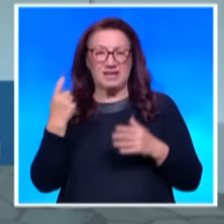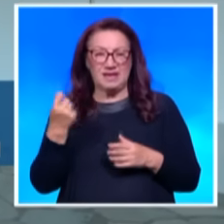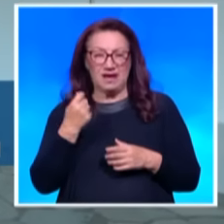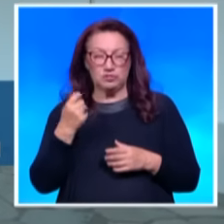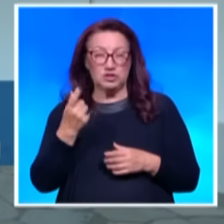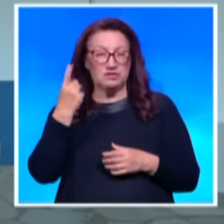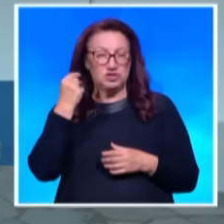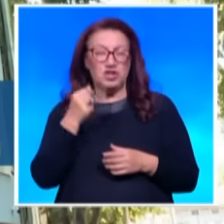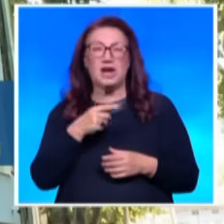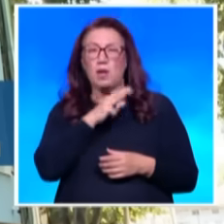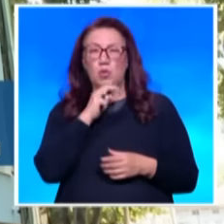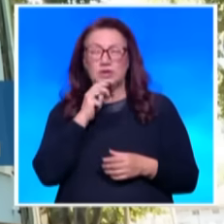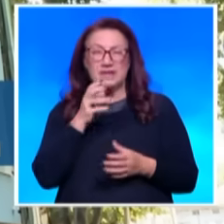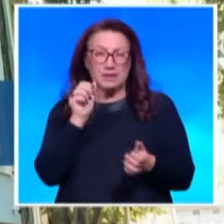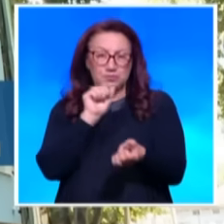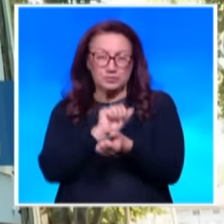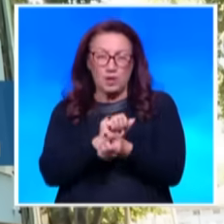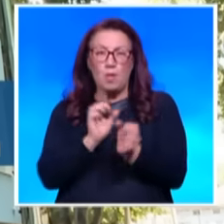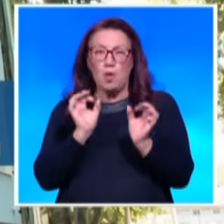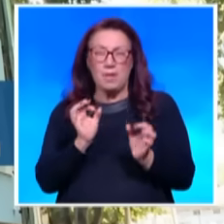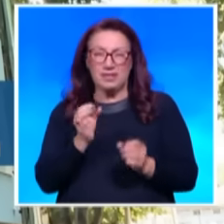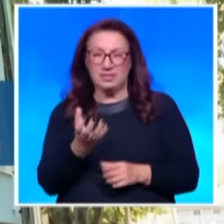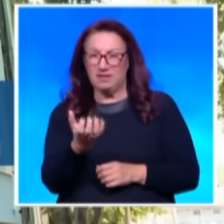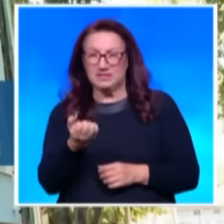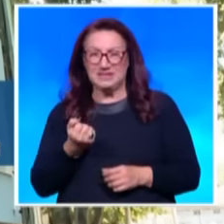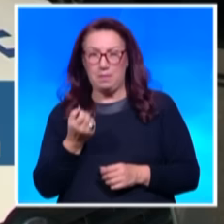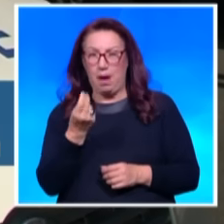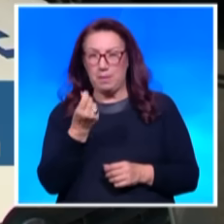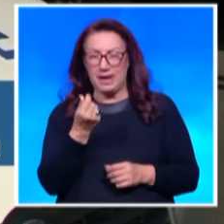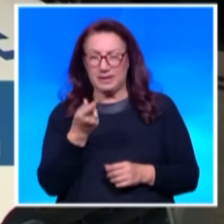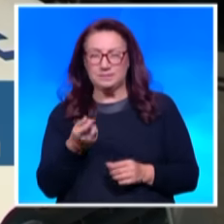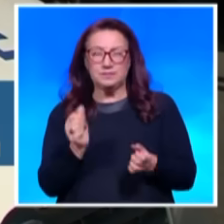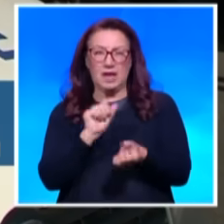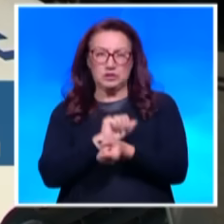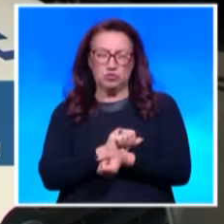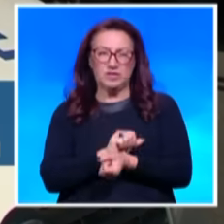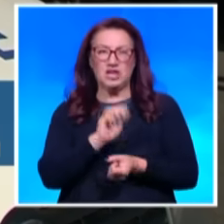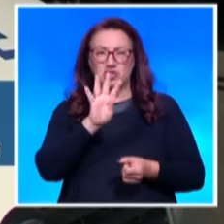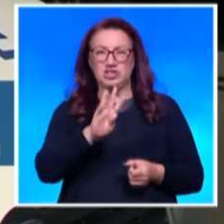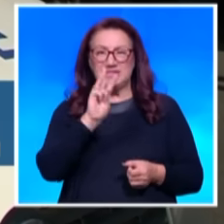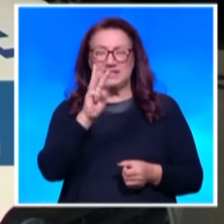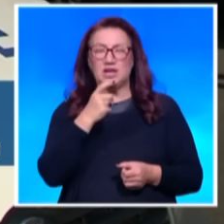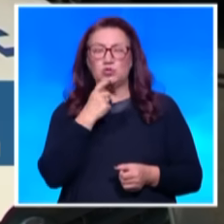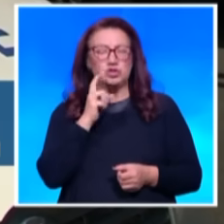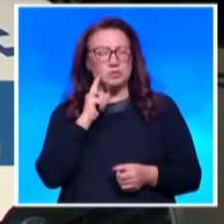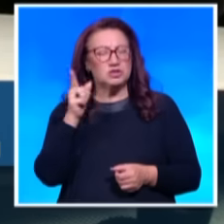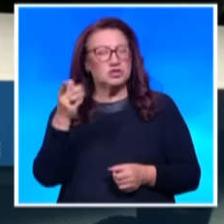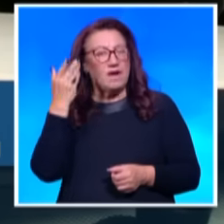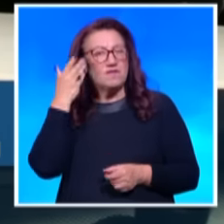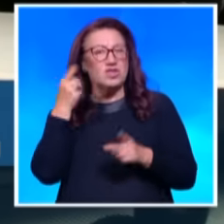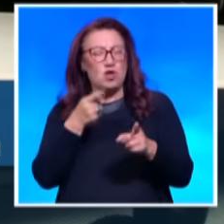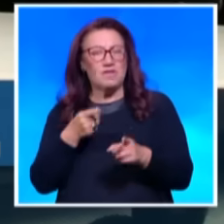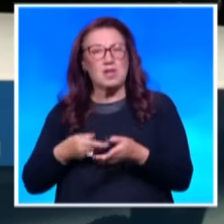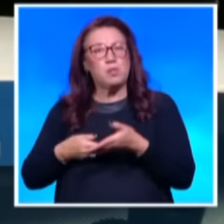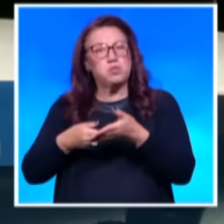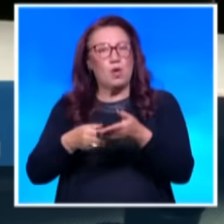е задържан в момент на приемане на сумата. Арестуван е и 43-годишен мъж. Той е обвинен като помагач. При